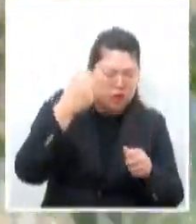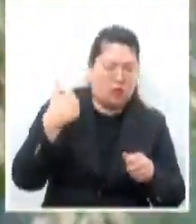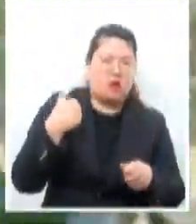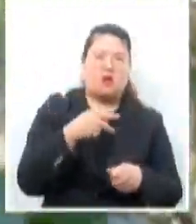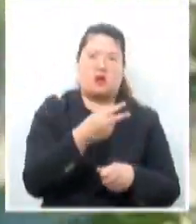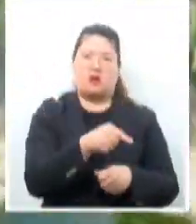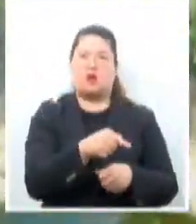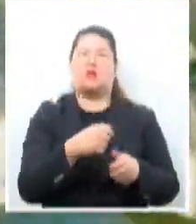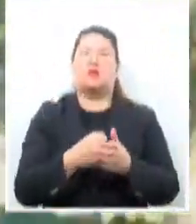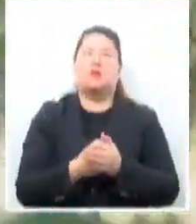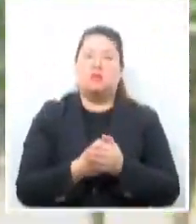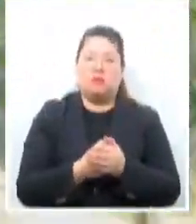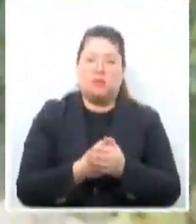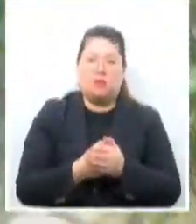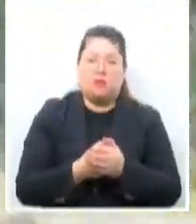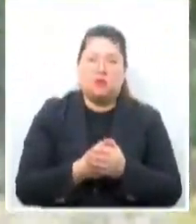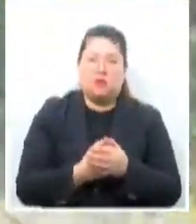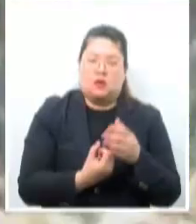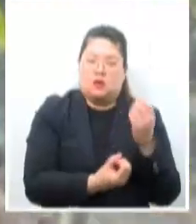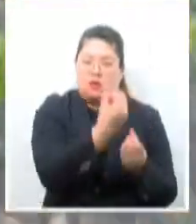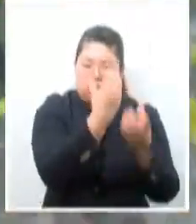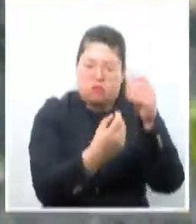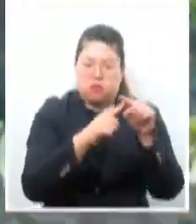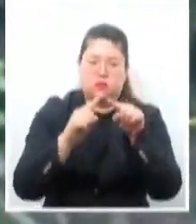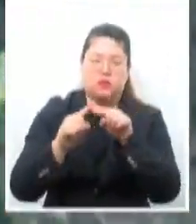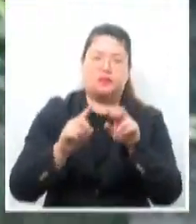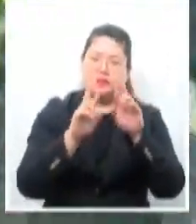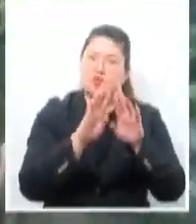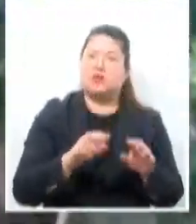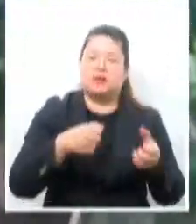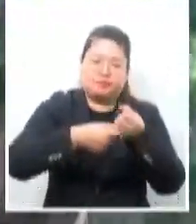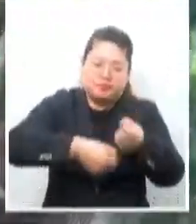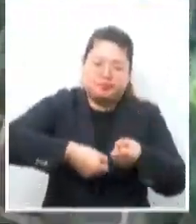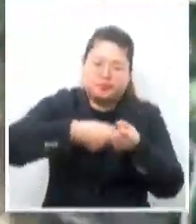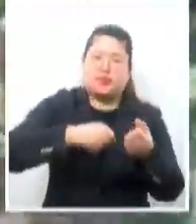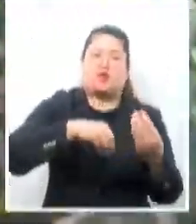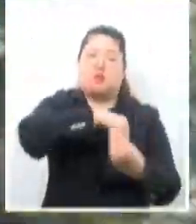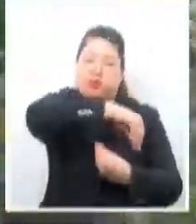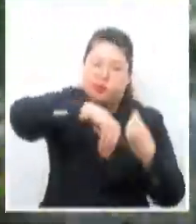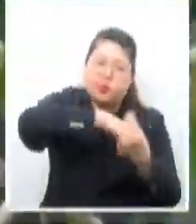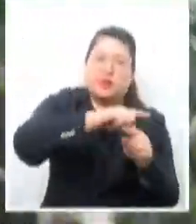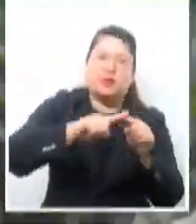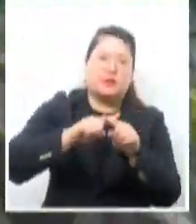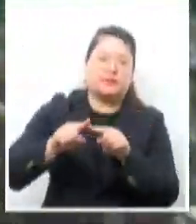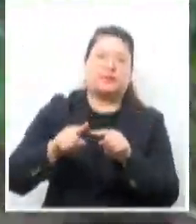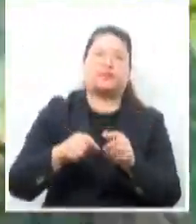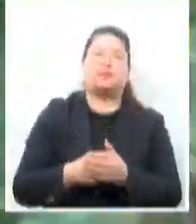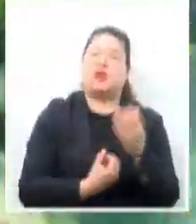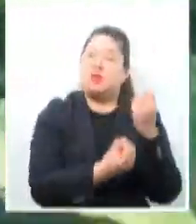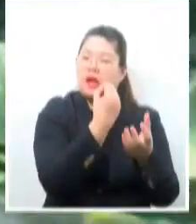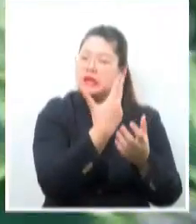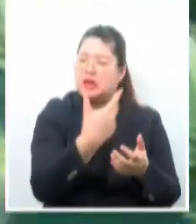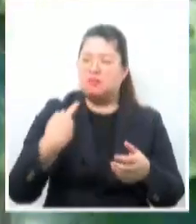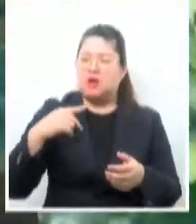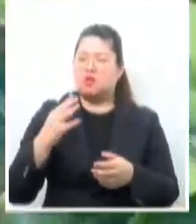ใต้ร่มเงาของต้นไม้ใหญ่และต้นไม้นานาชนิดในรูปแบบสวนเกษตรผสมผสานป่า3อย่างประโยชน์4อย่างซึ่งนับว่